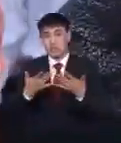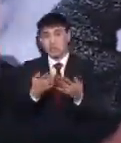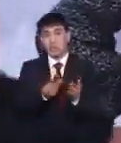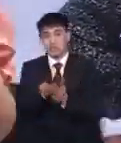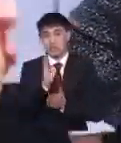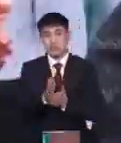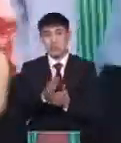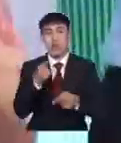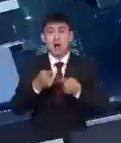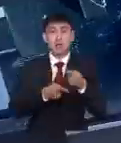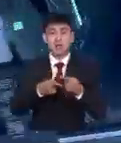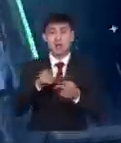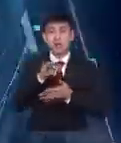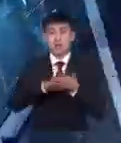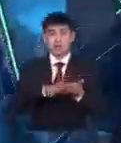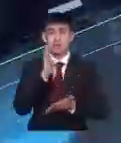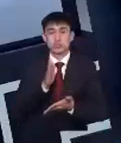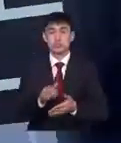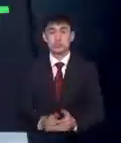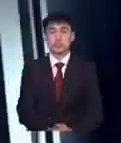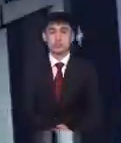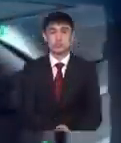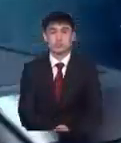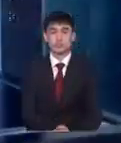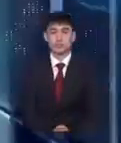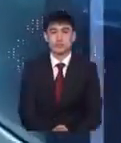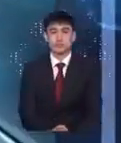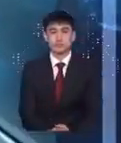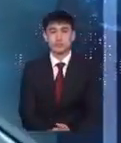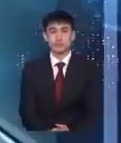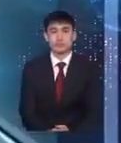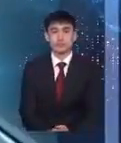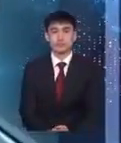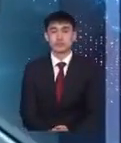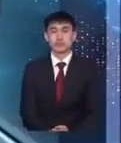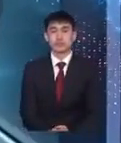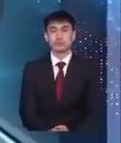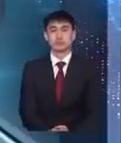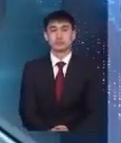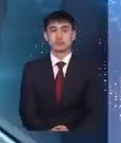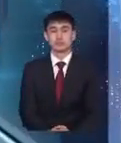шаралар алдағы уақытта да жалғасын табады. Камила Тыныштай, Бекжан Кенжебай, жетсу телеарнасы, Қонаев.